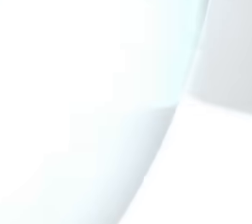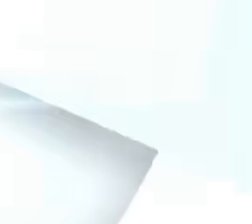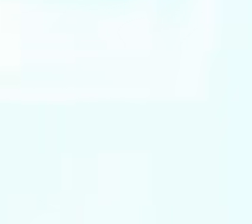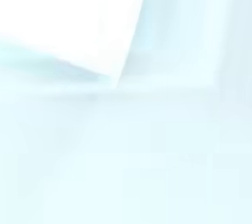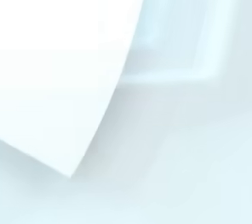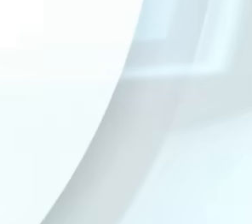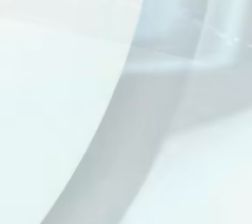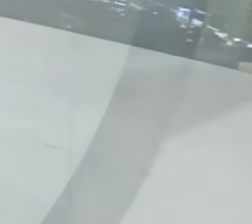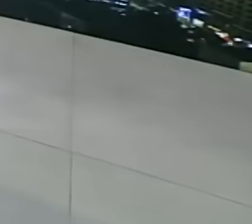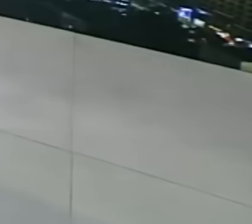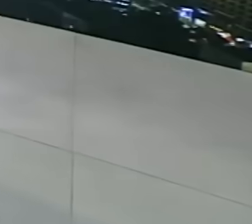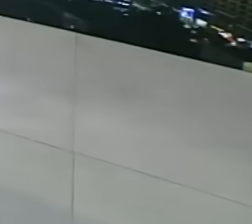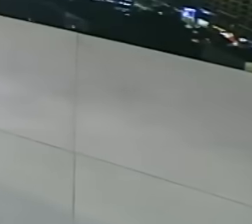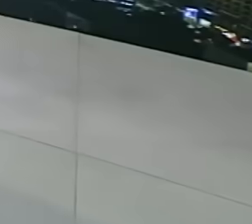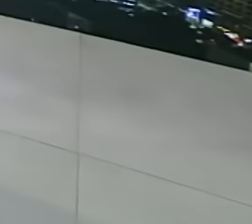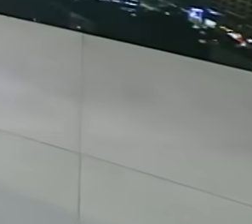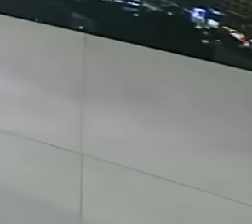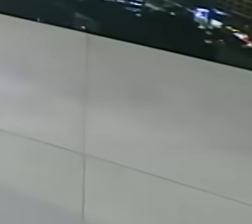Patrol!